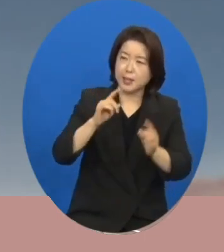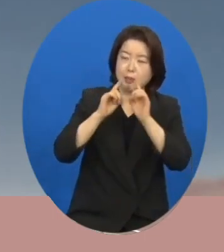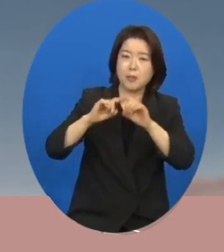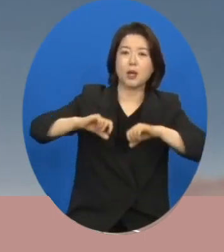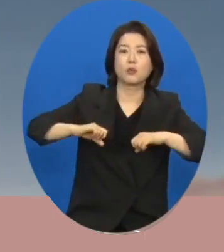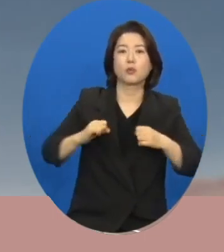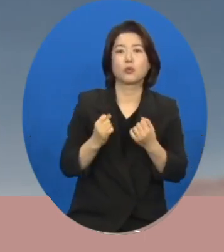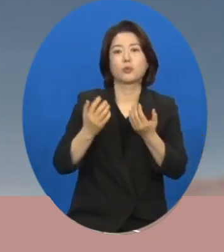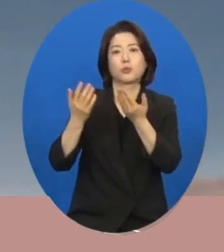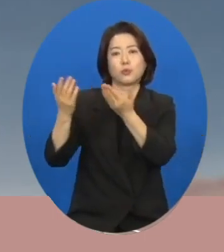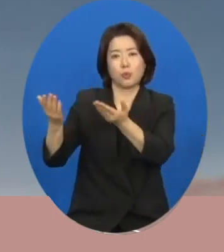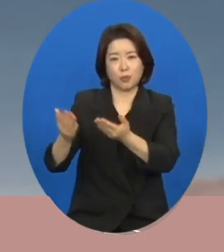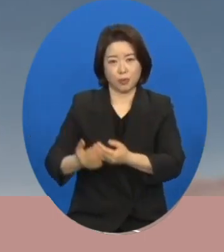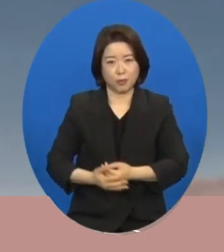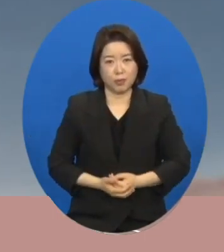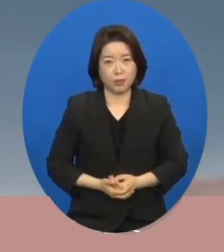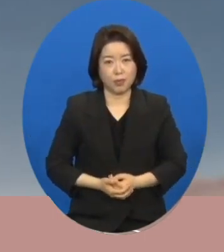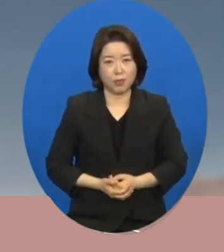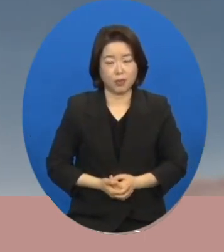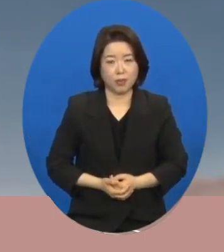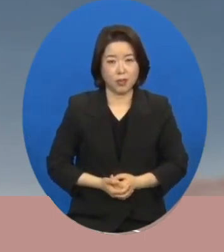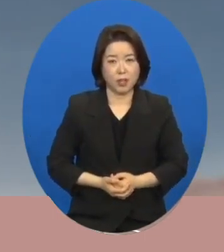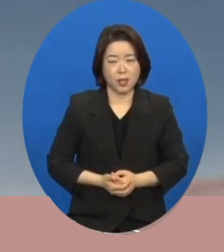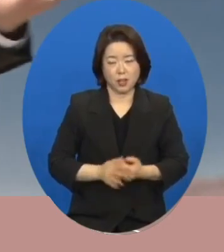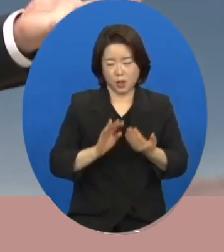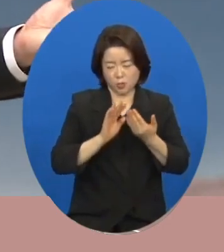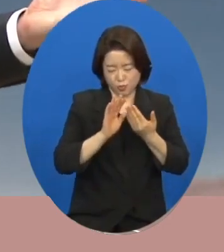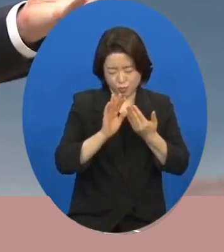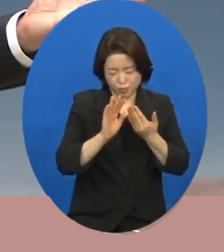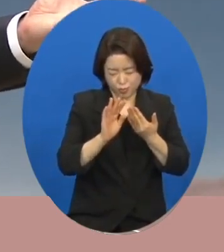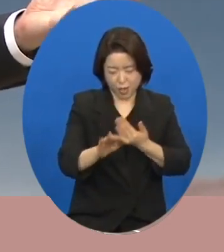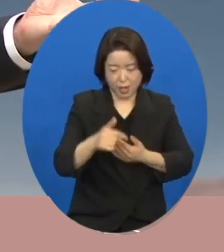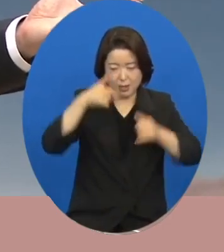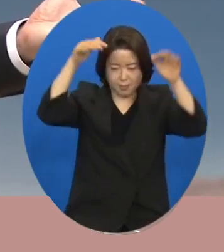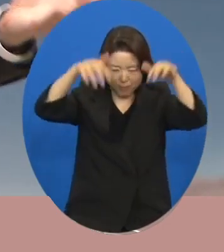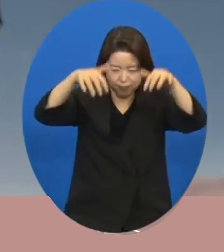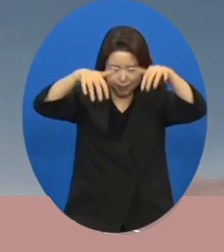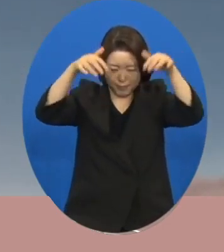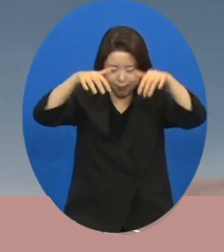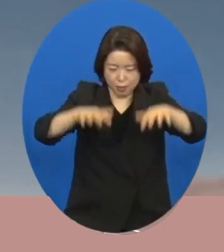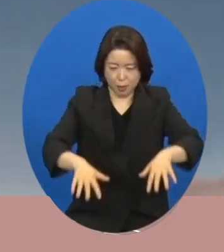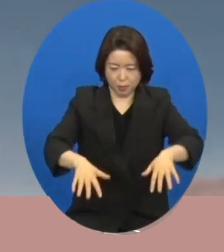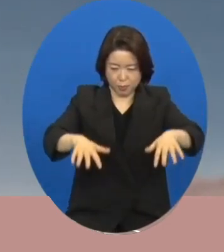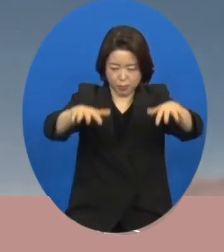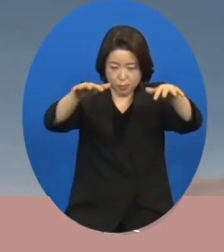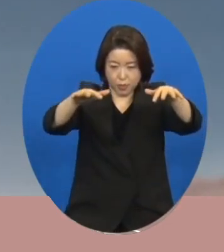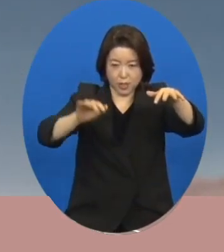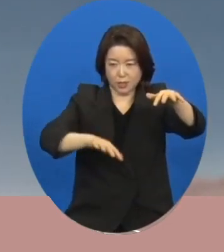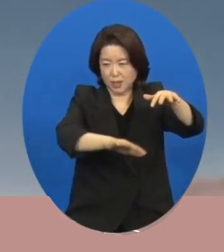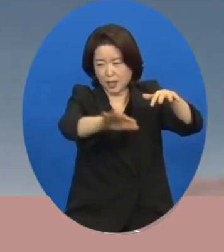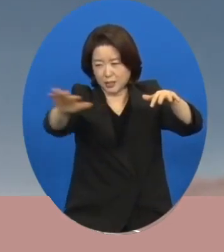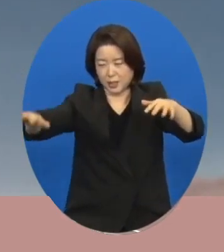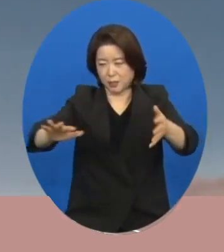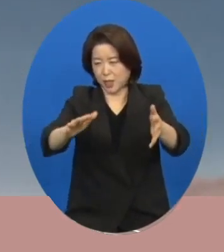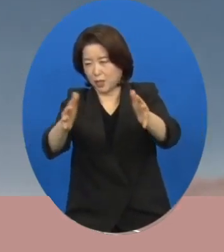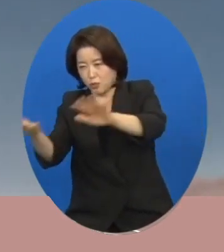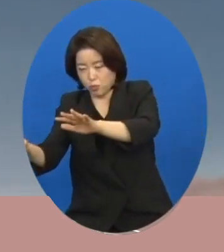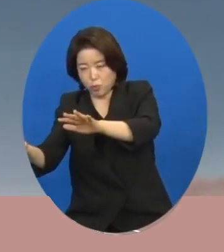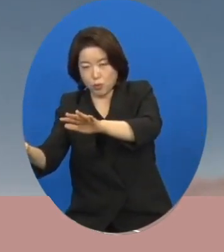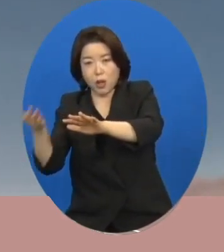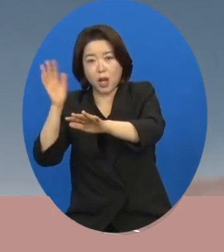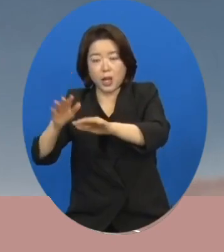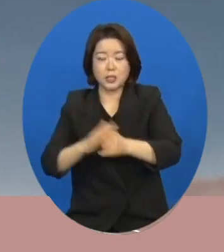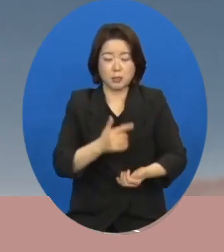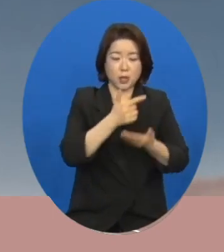순종하겠습니다 홍수가 일어나고 다 죽죠 그런데 그의 순종으로 인해 그의 가족들은 살게